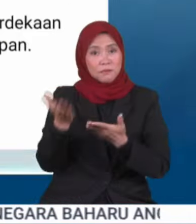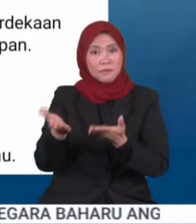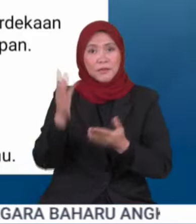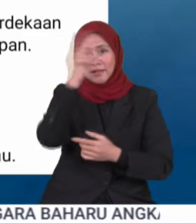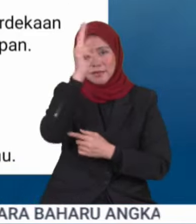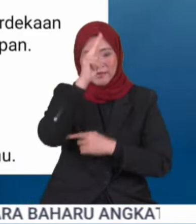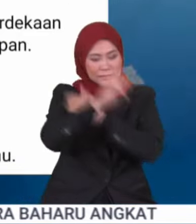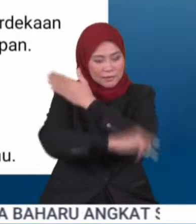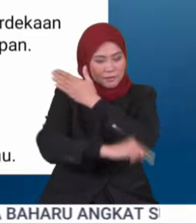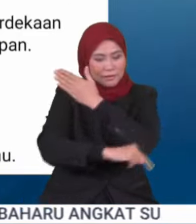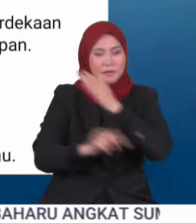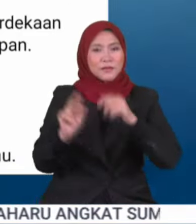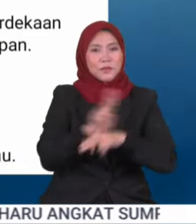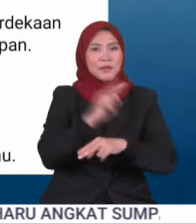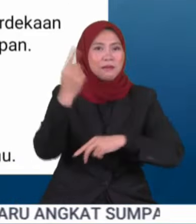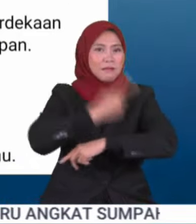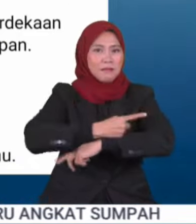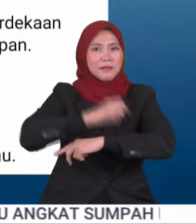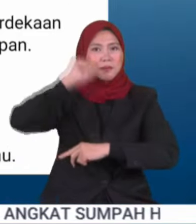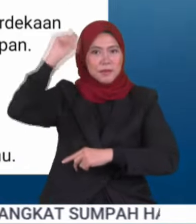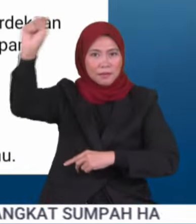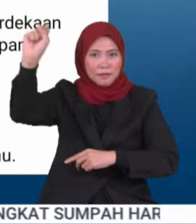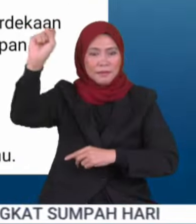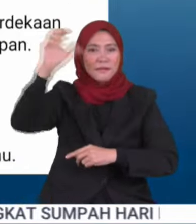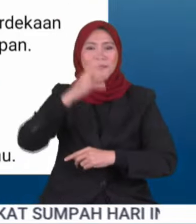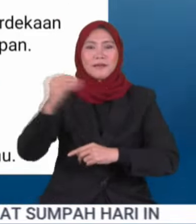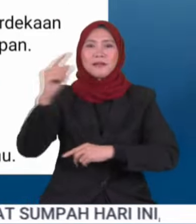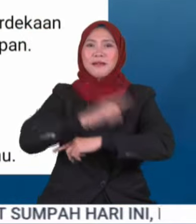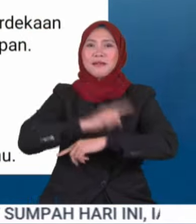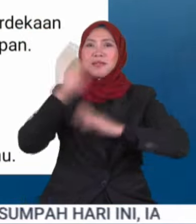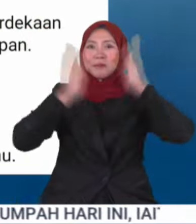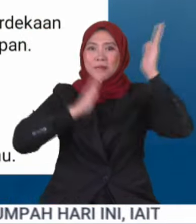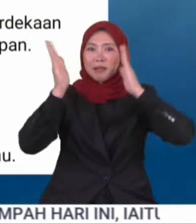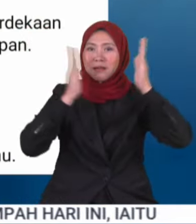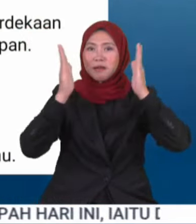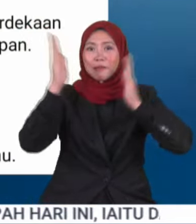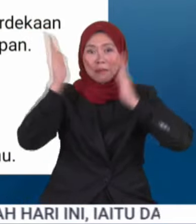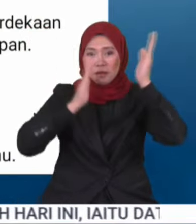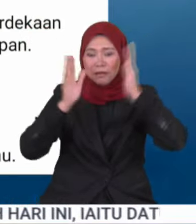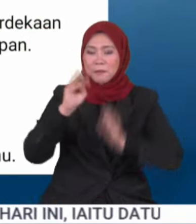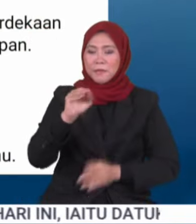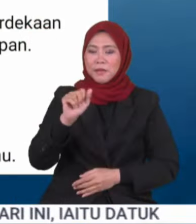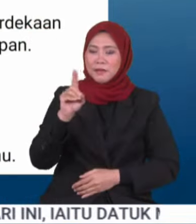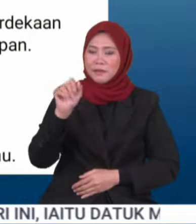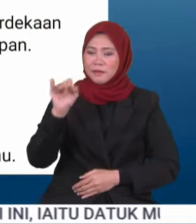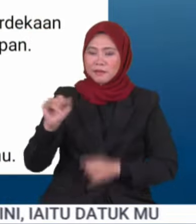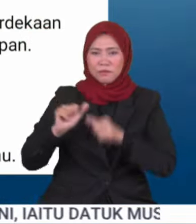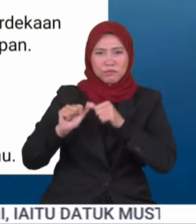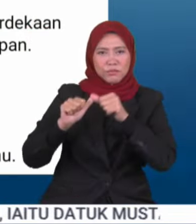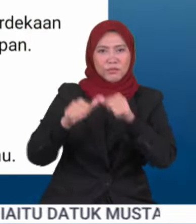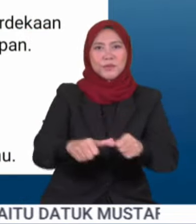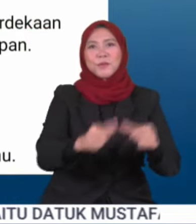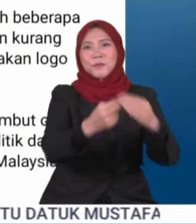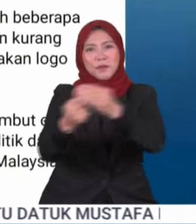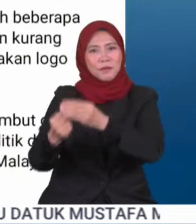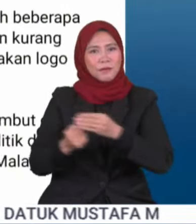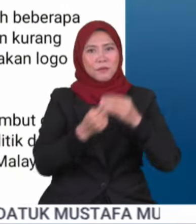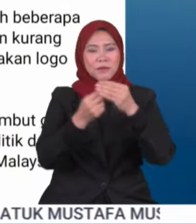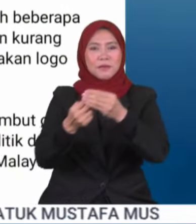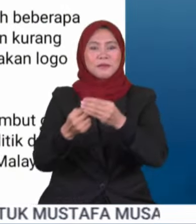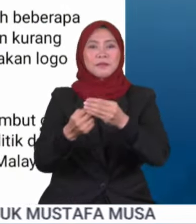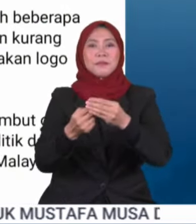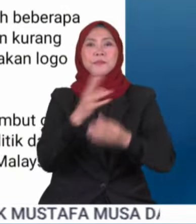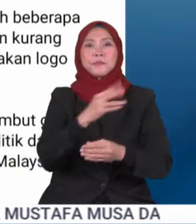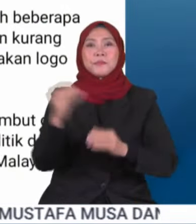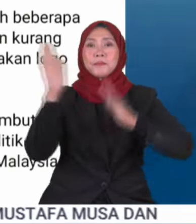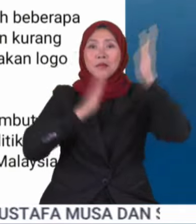akan menggunakan tema hari kebangsaan dan hari Malaysia tahun ini yaitu Malaysia Madani tekad perpaduan penuh harapan dan logo